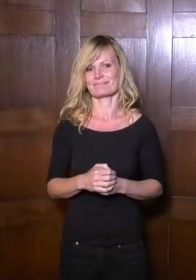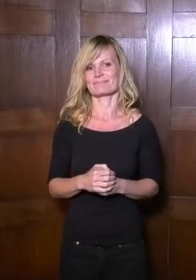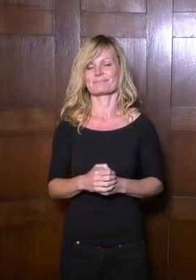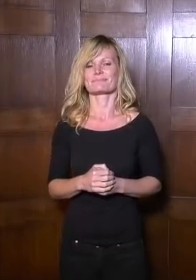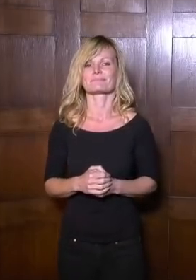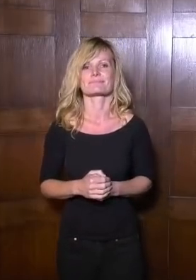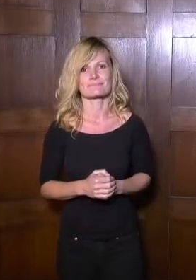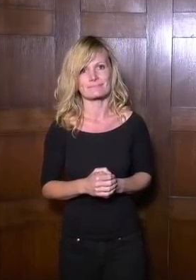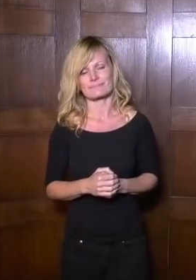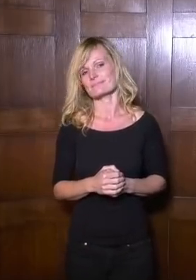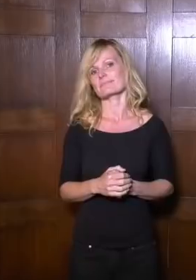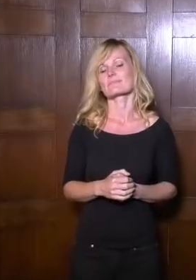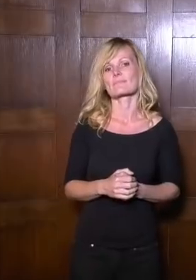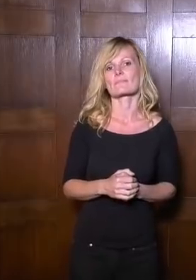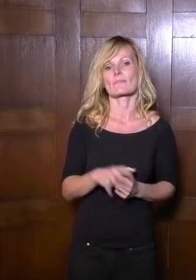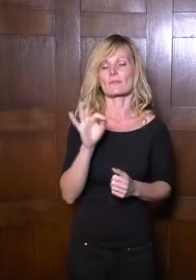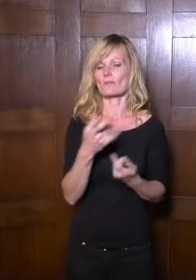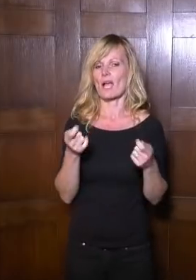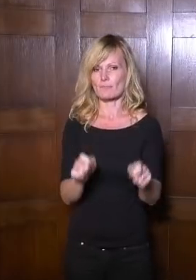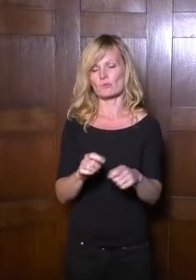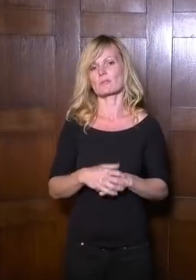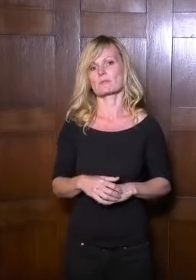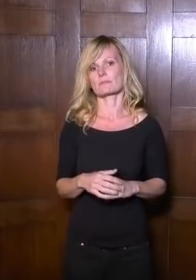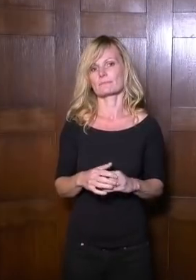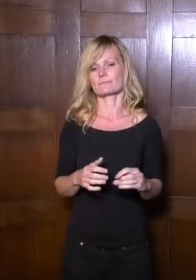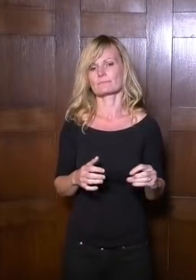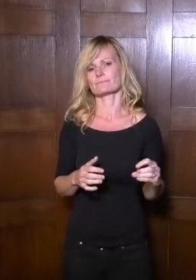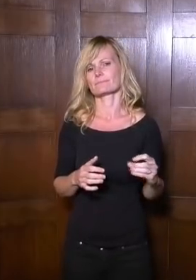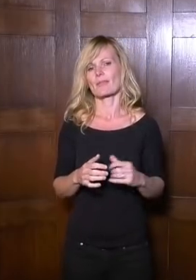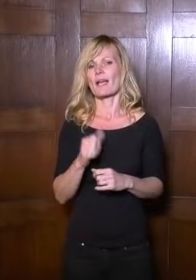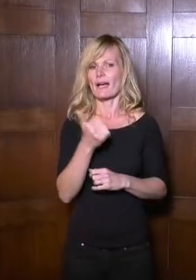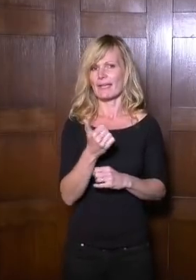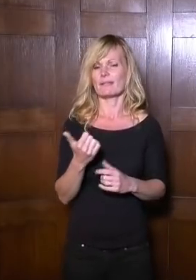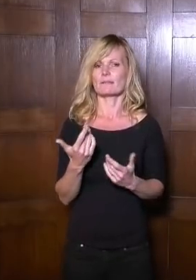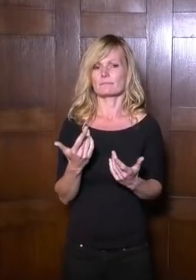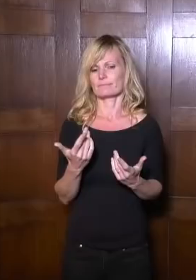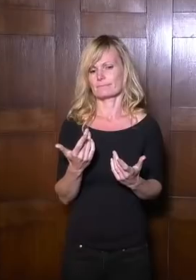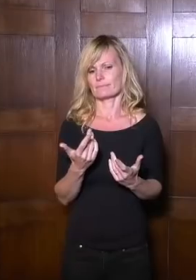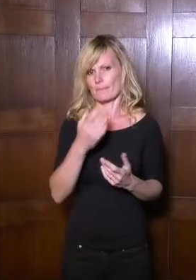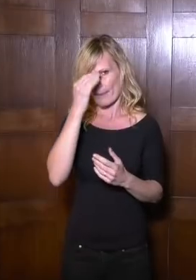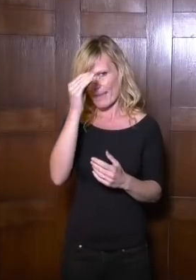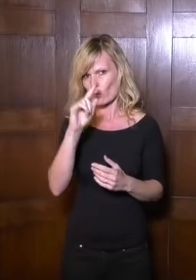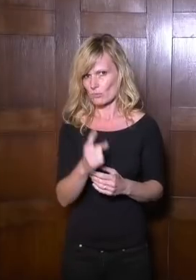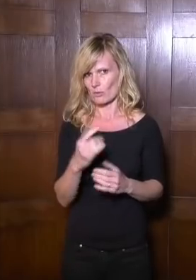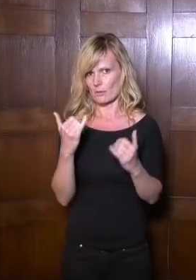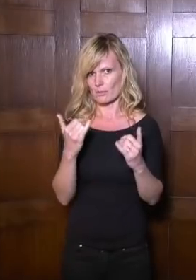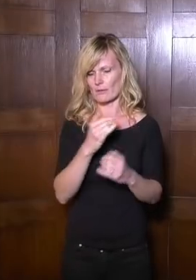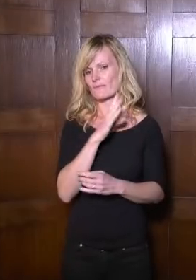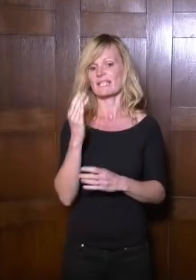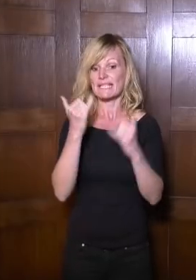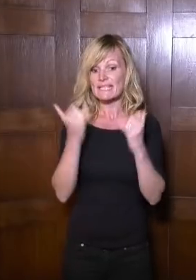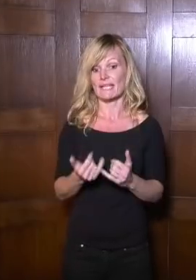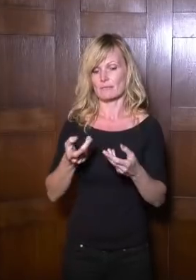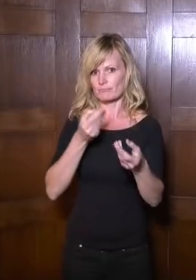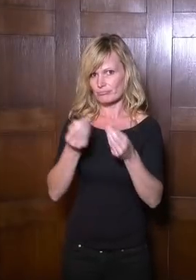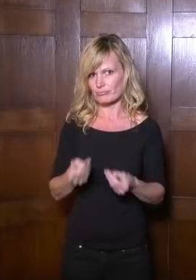Punkt. Ich würde zum Abschluss zuerst übrigens eine Bemerkung noch: Vieles, was jetzt besprochen worden ist, war wirklich eine